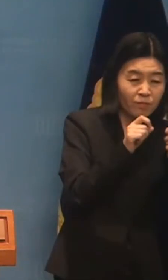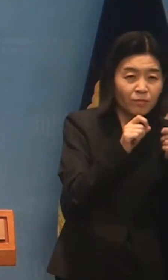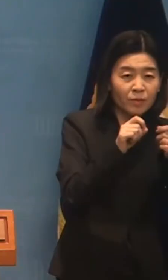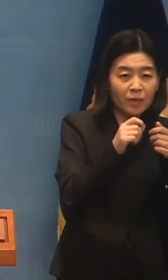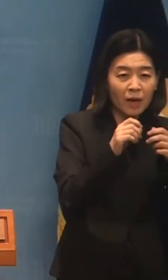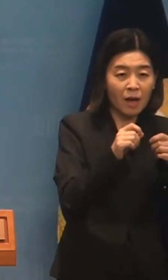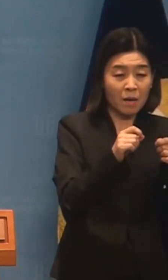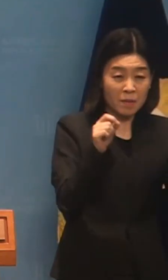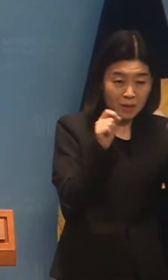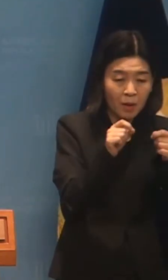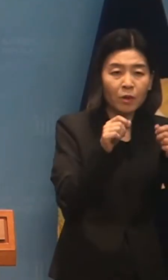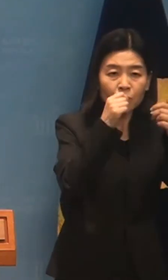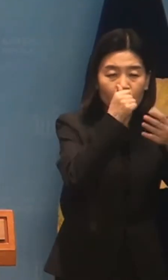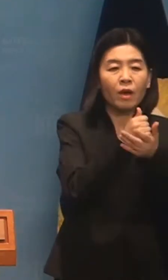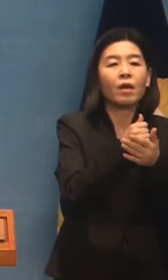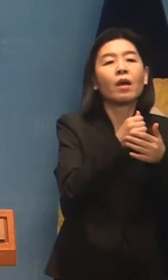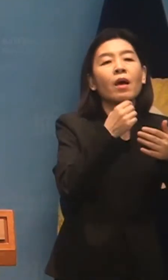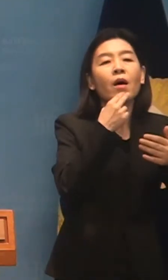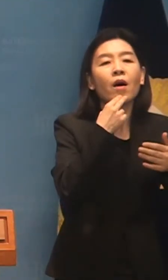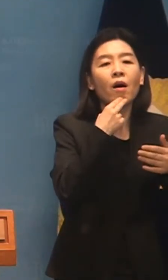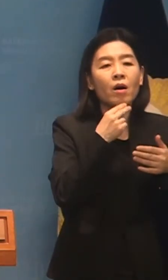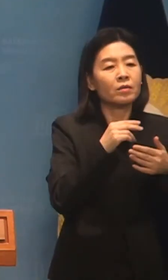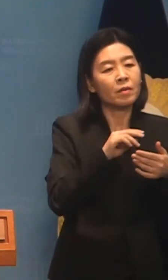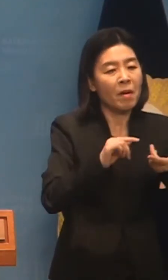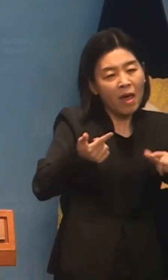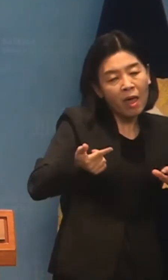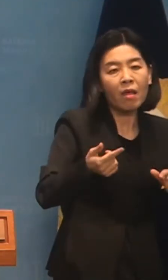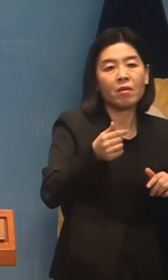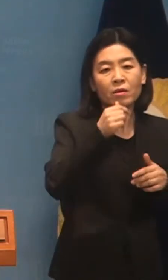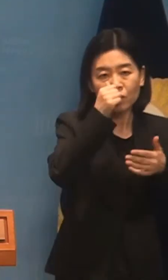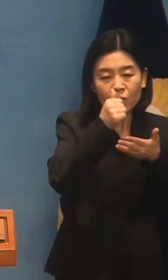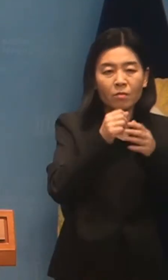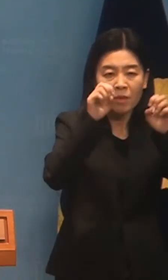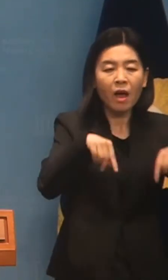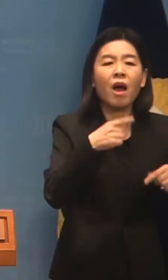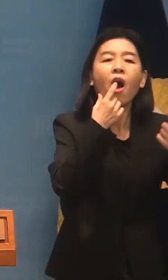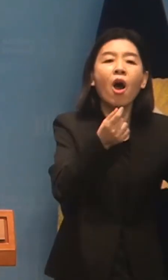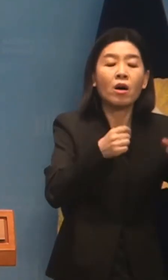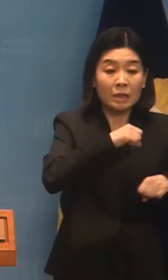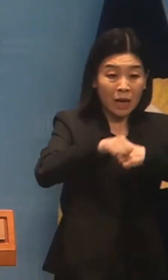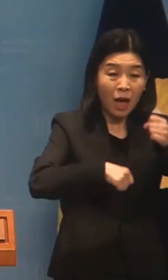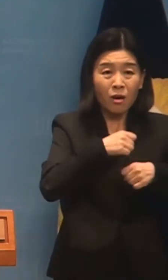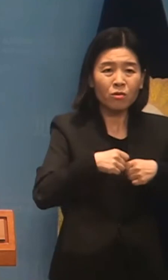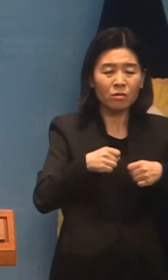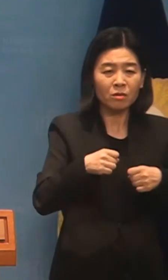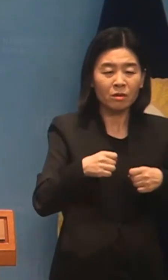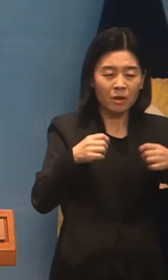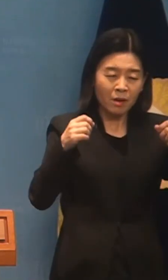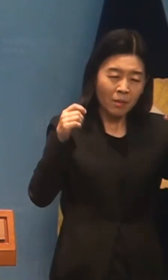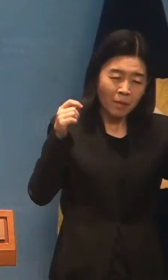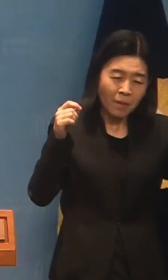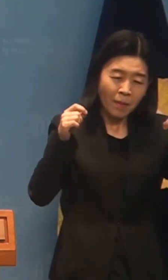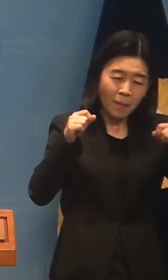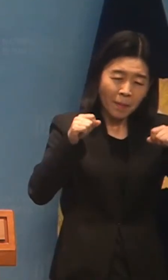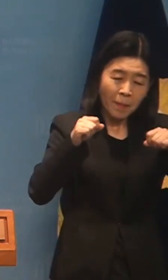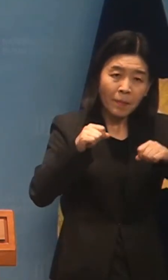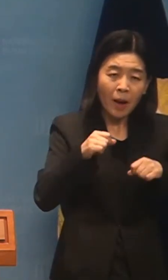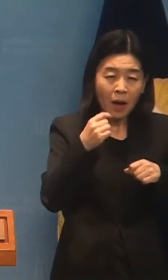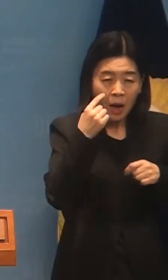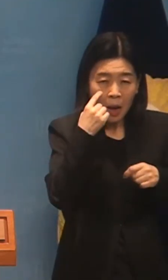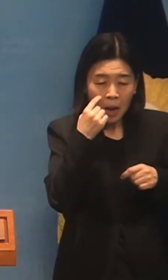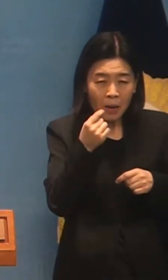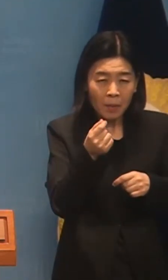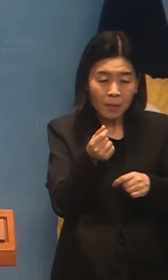무너지지 않습니다. 조금씩, 그러나 확실히 무너집니다. 국민 여러분, 국민의힘이 미워도 잘못한 게